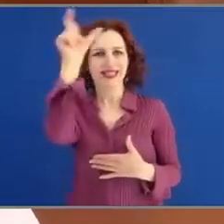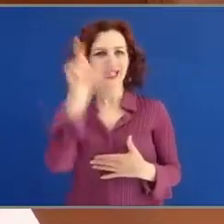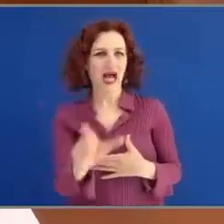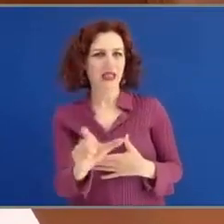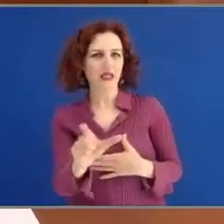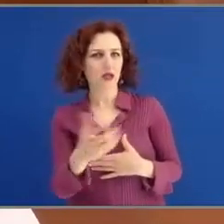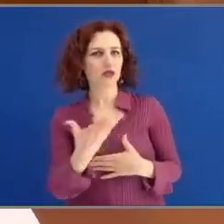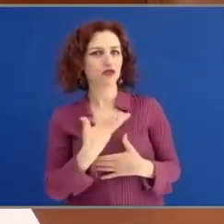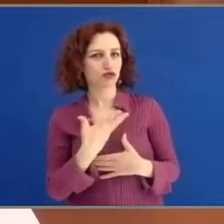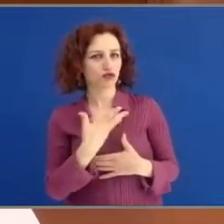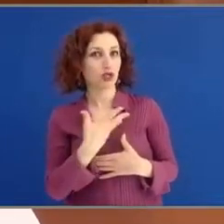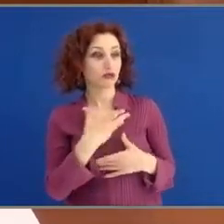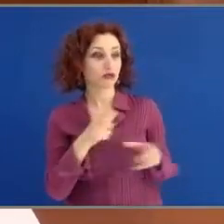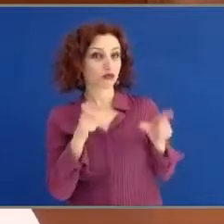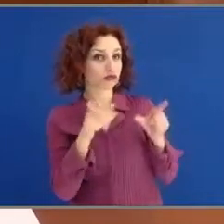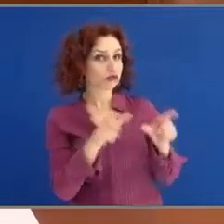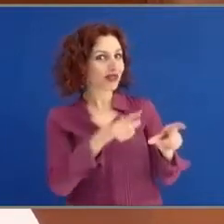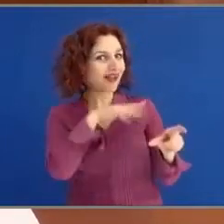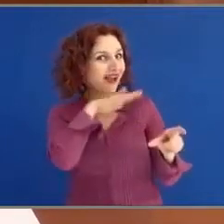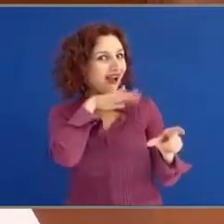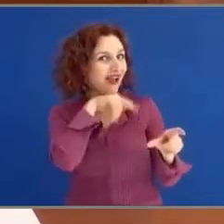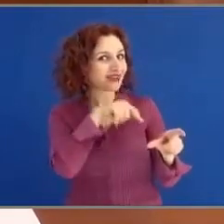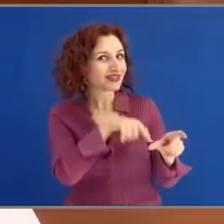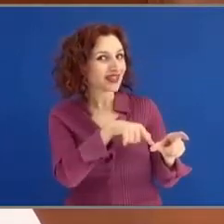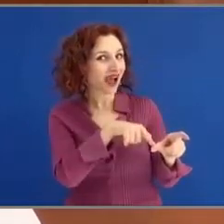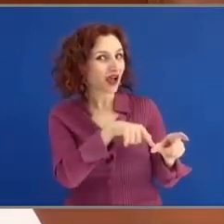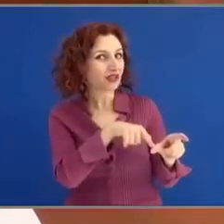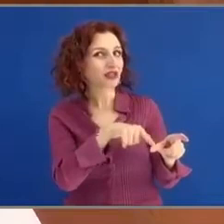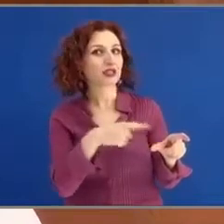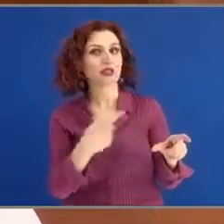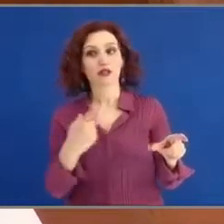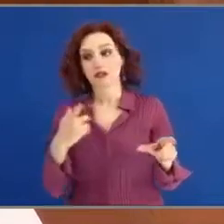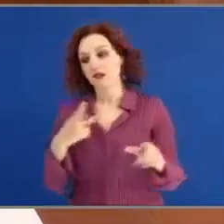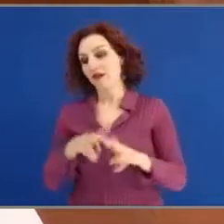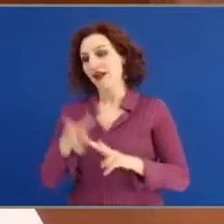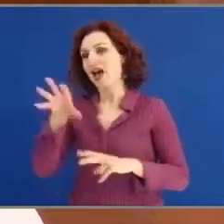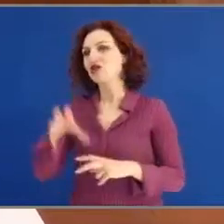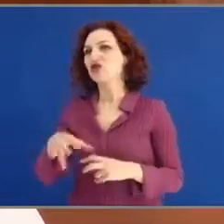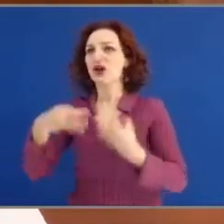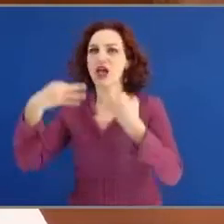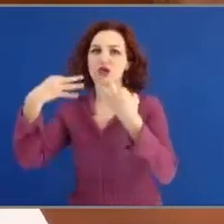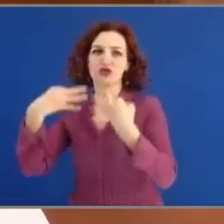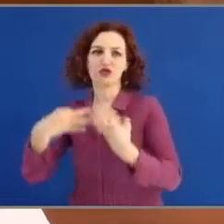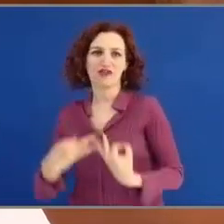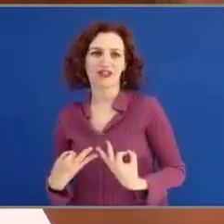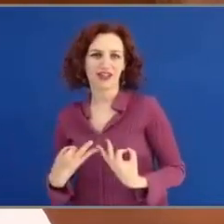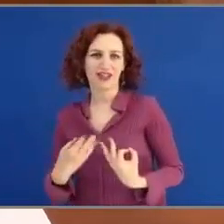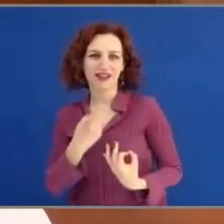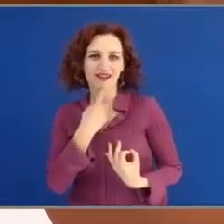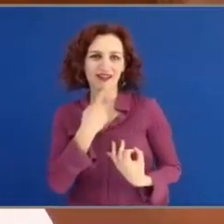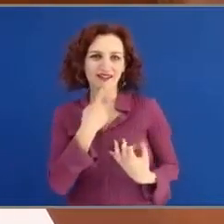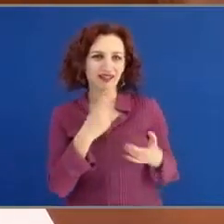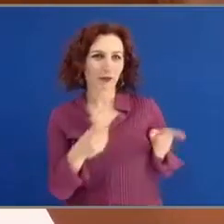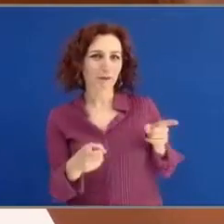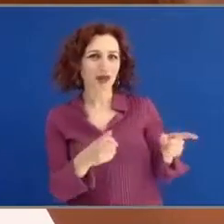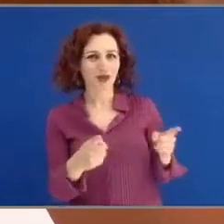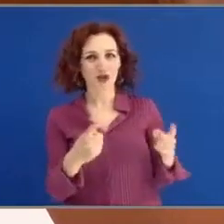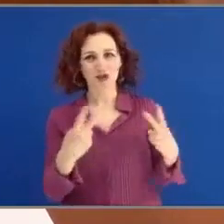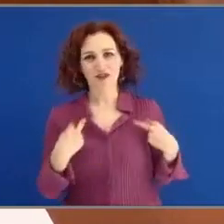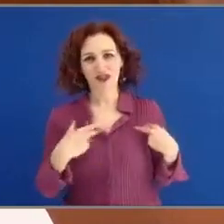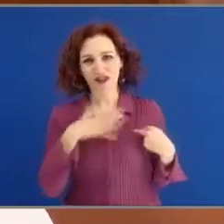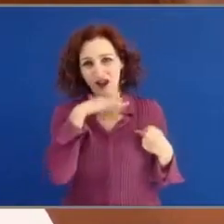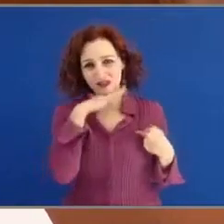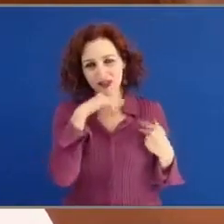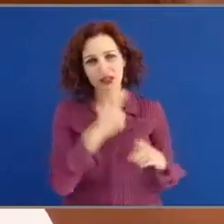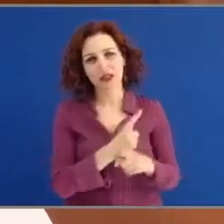anziana, e quindi come in un paese civile chi vive quel periodo della propria vita lo faccia o lo possa fare in piena sicurezza.